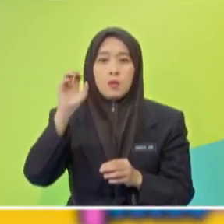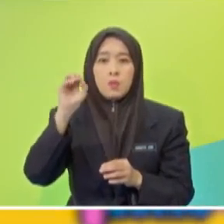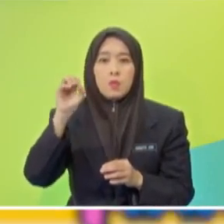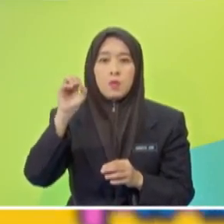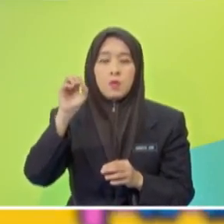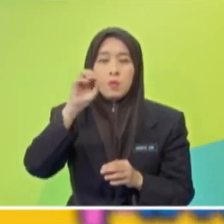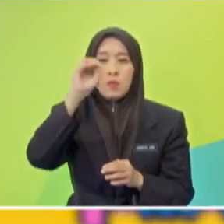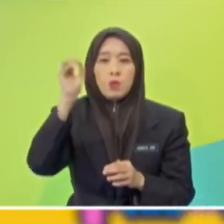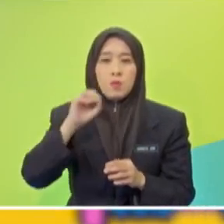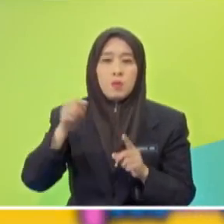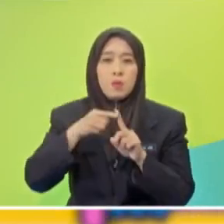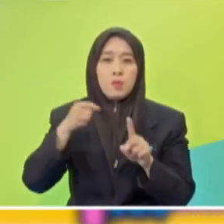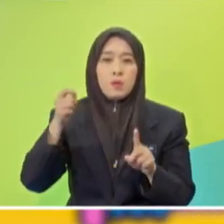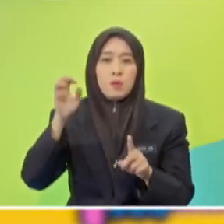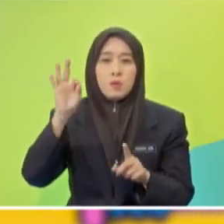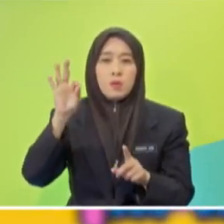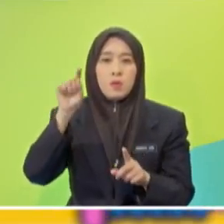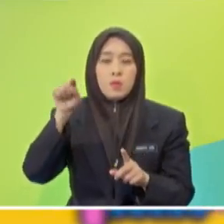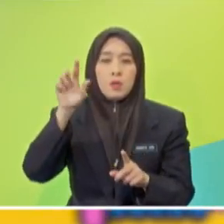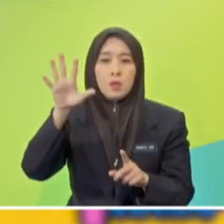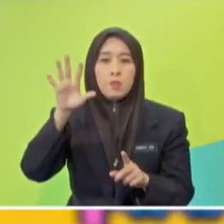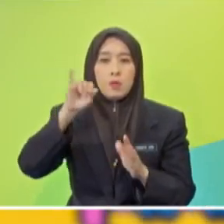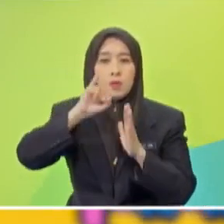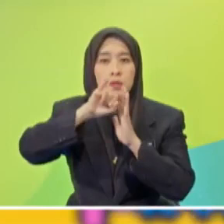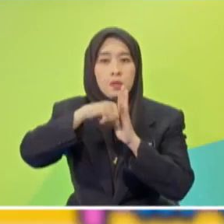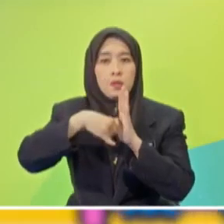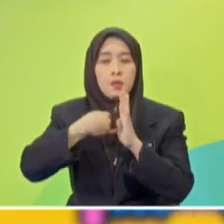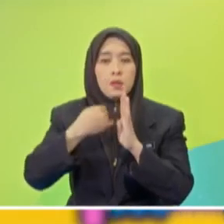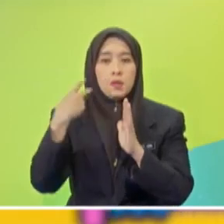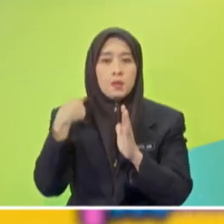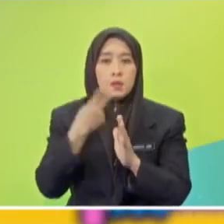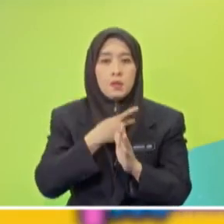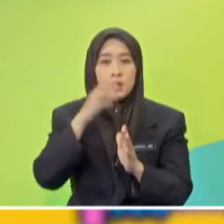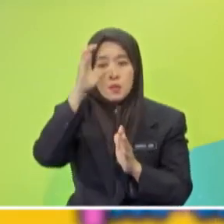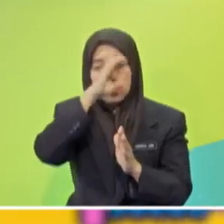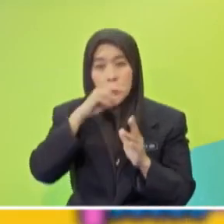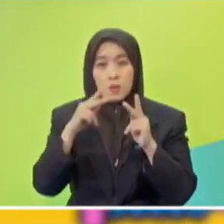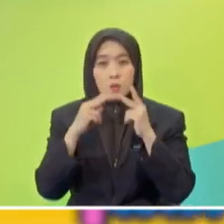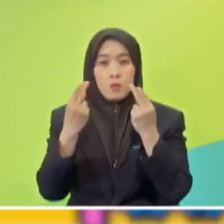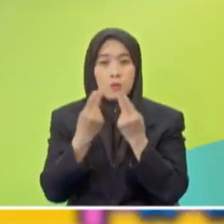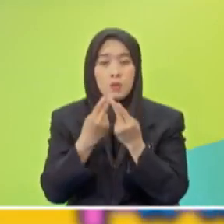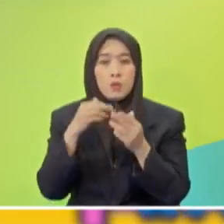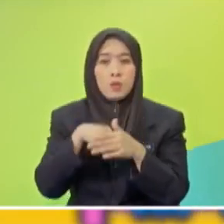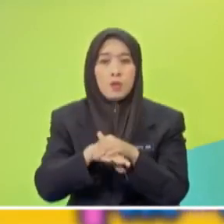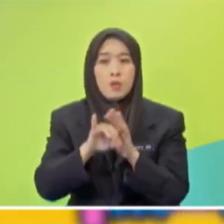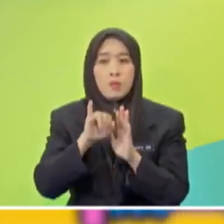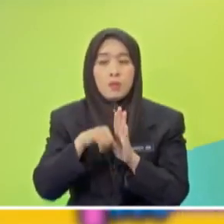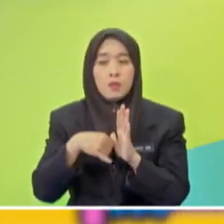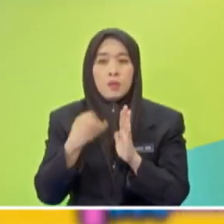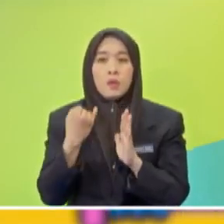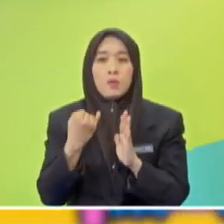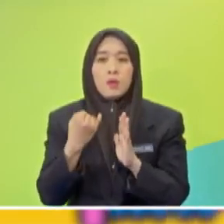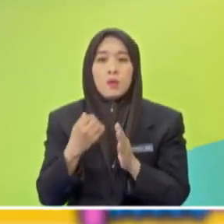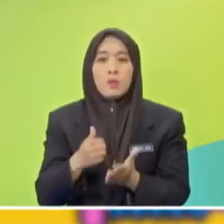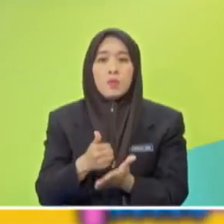daripada 9 kepulauan 5 jam Nah kita nak cari unik dalam jam pula Oke jadi tolong